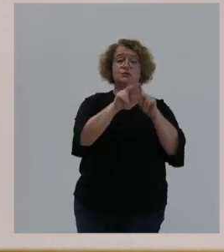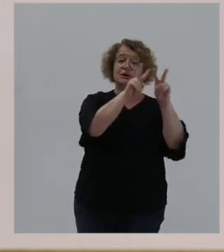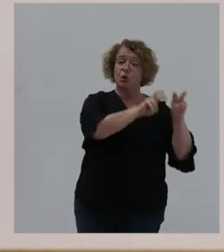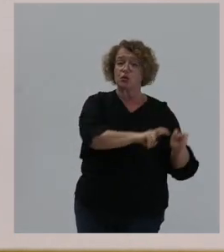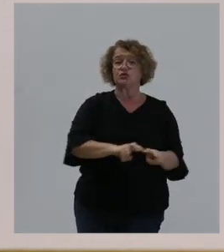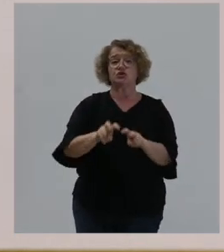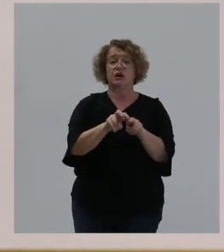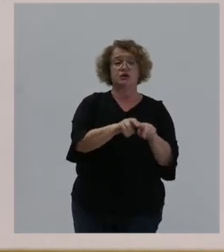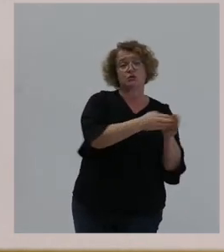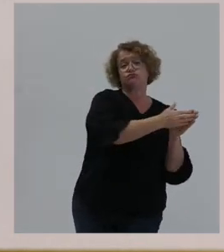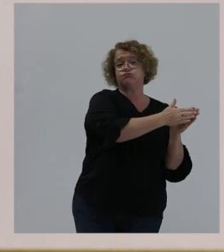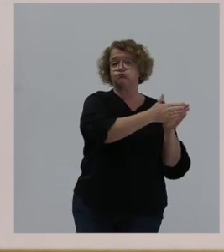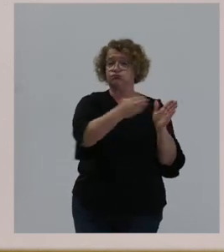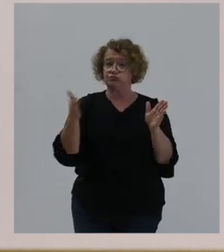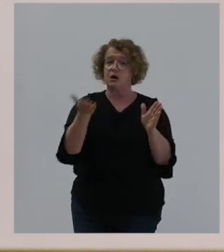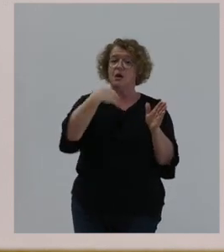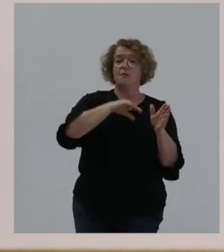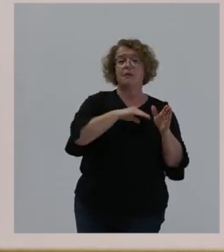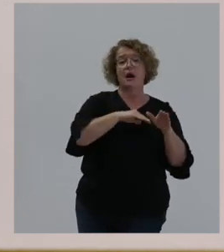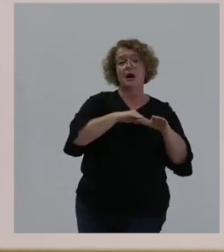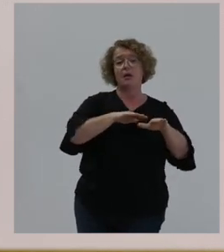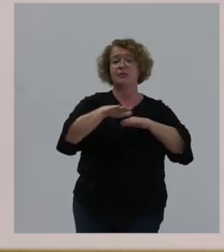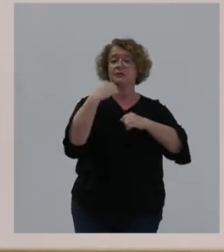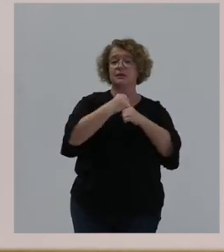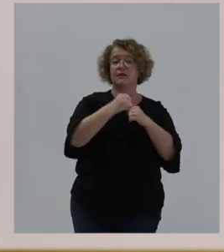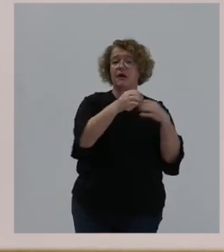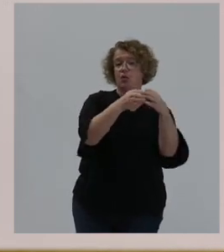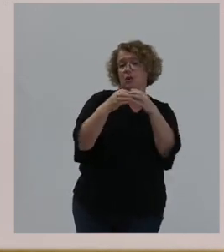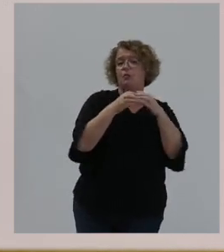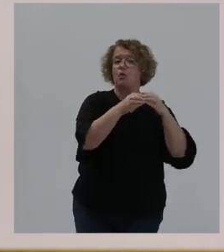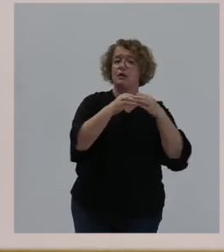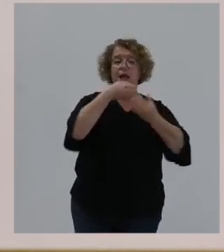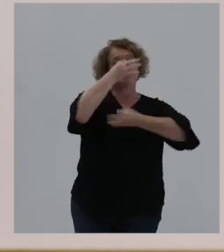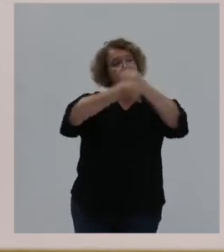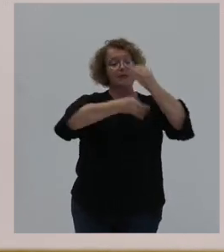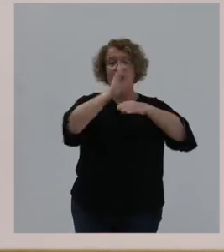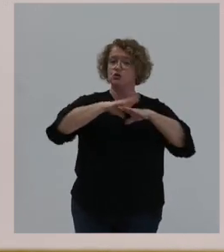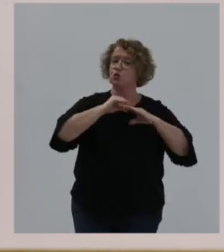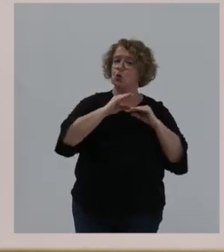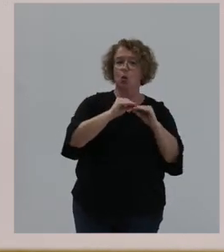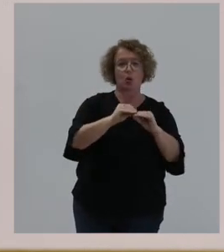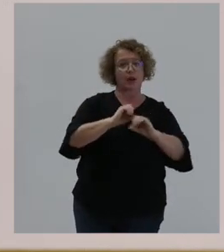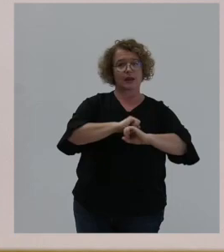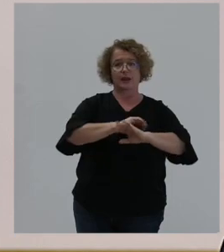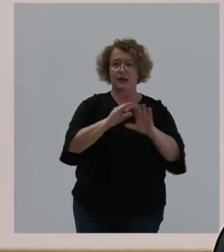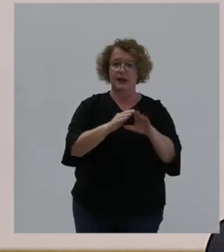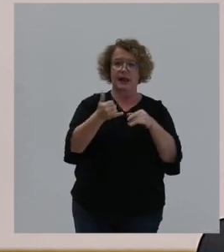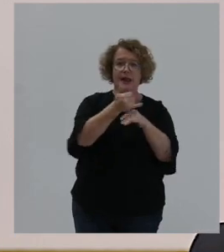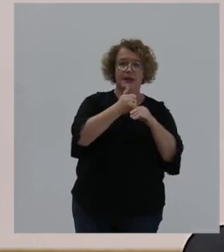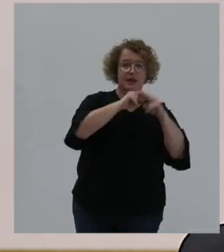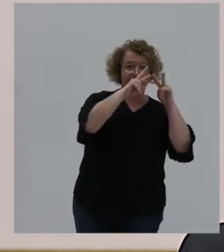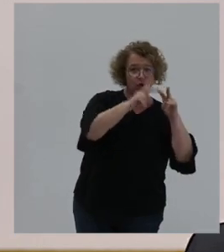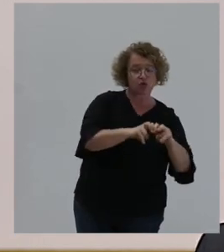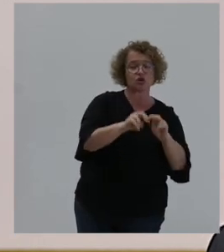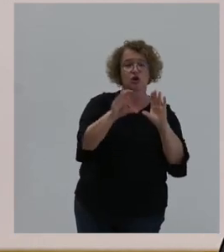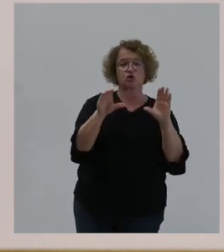recherche en instaurant des pratiques collaboratives. Ça n'est pas une simple déclaration. Nous proposons concrètement des cafés recherche,